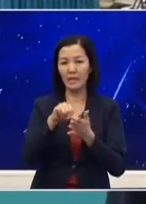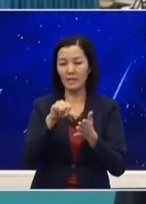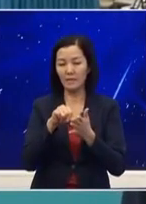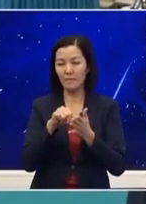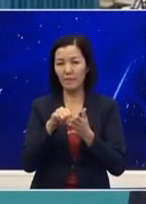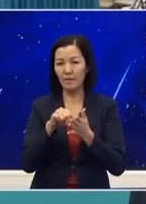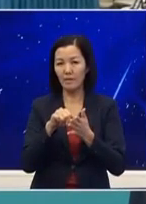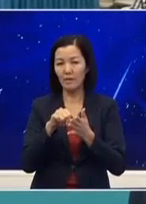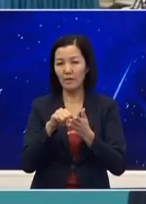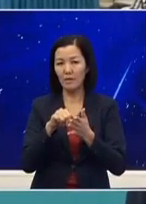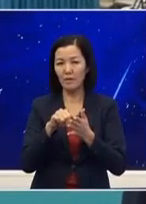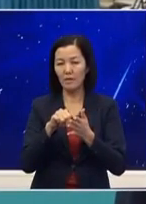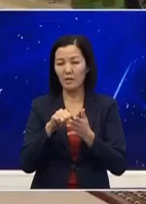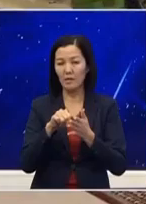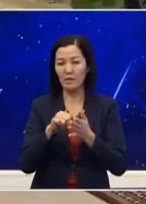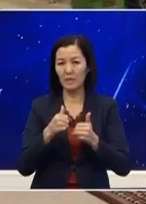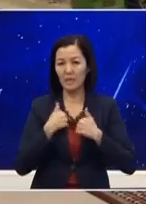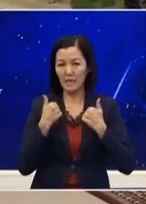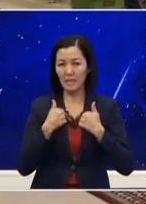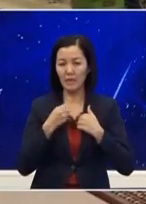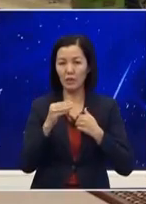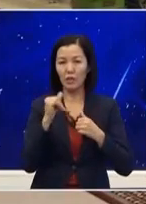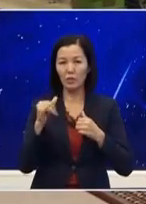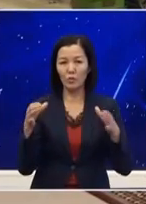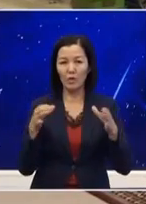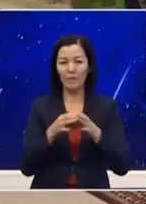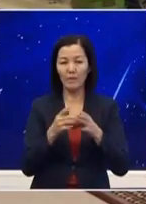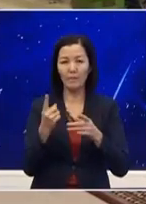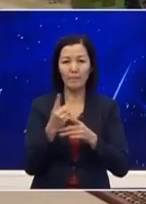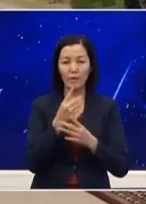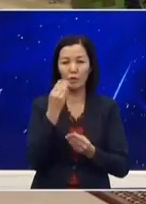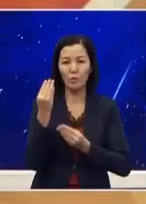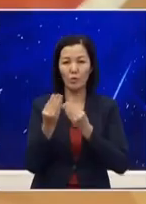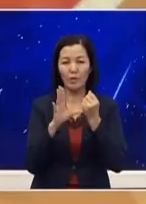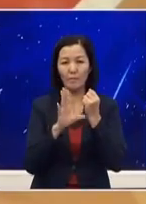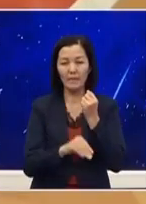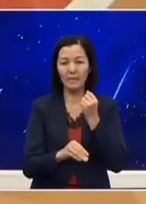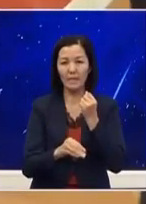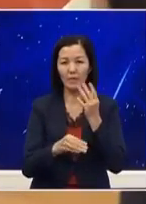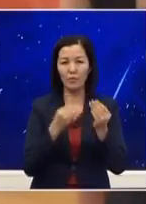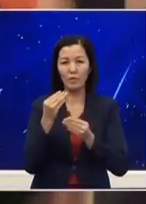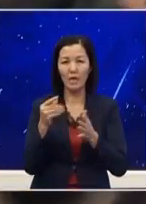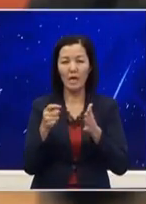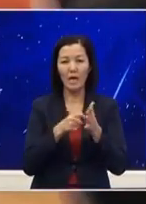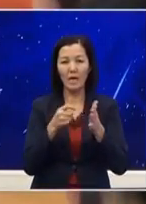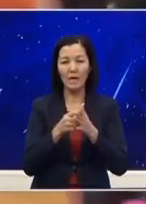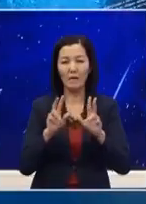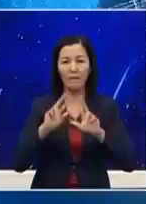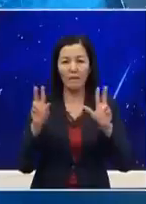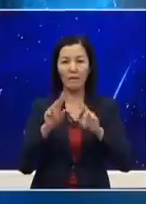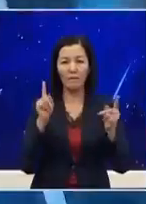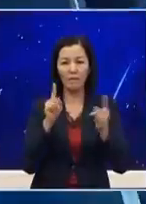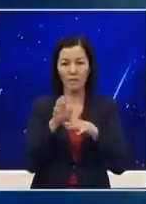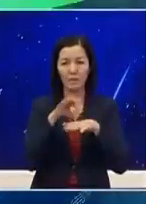ойыншыларға тартылып кетеді деуге болады. Жетісу командасы бірінші турнирдегі соңғы ойынды қарағандылық волейболшылармен өткізеді.